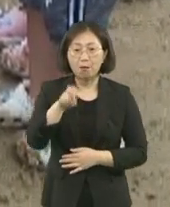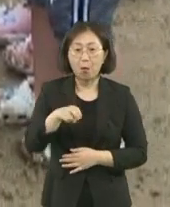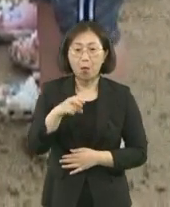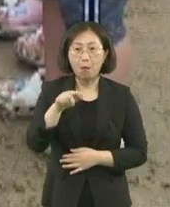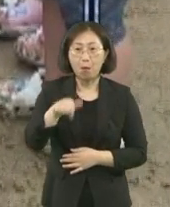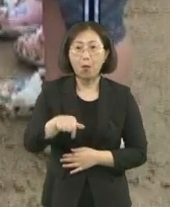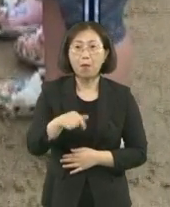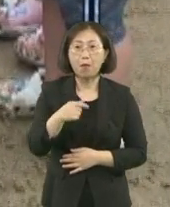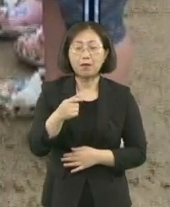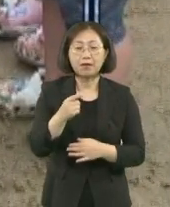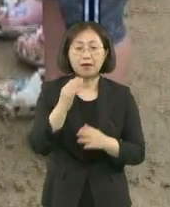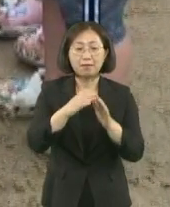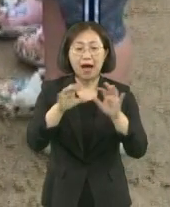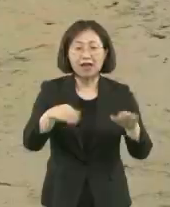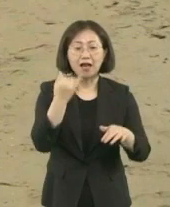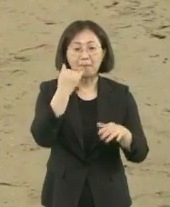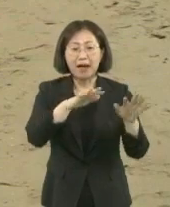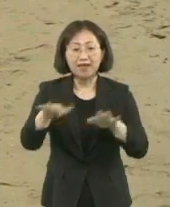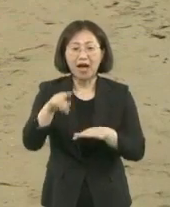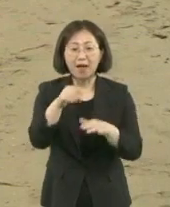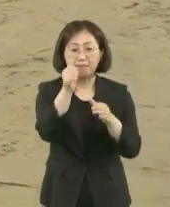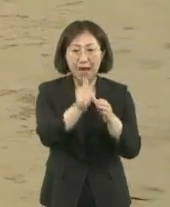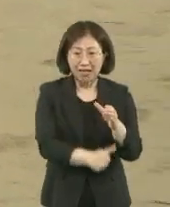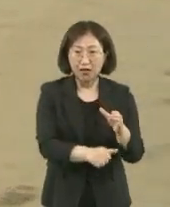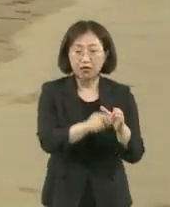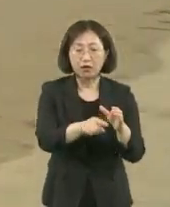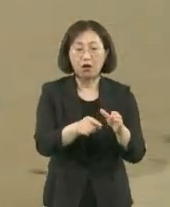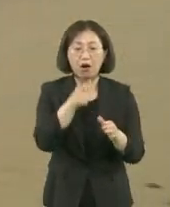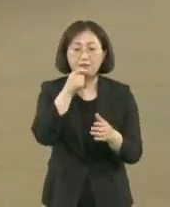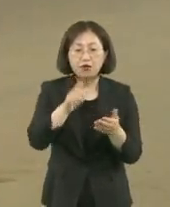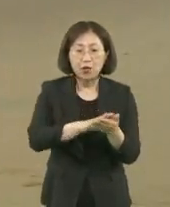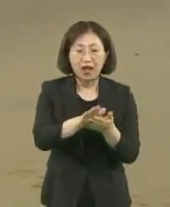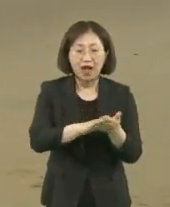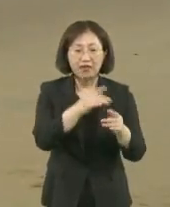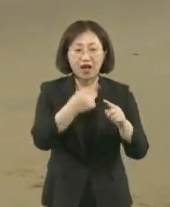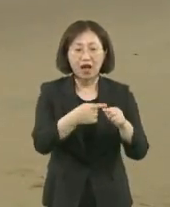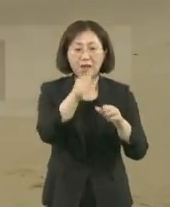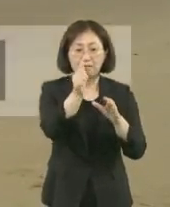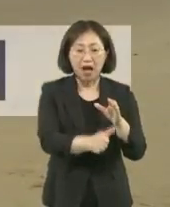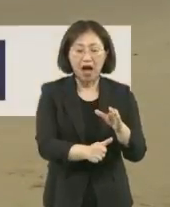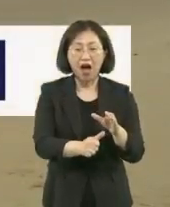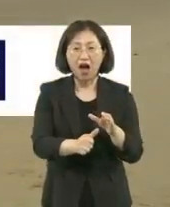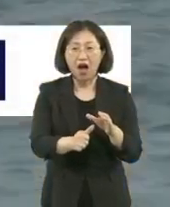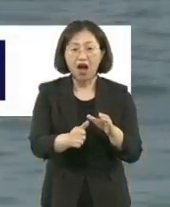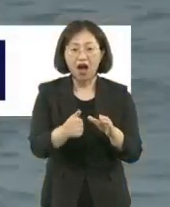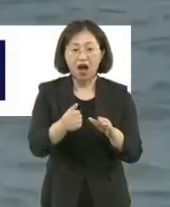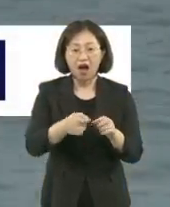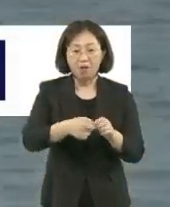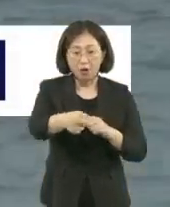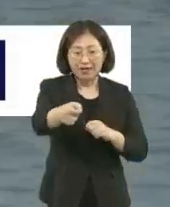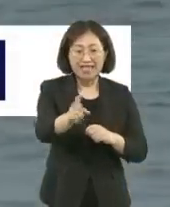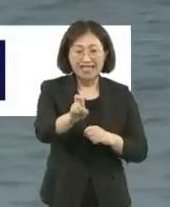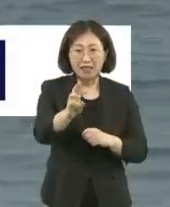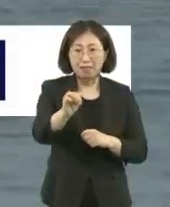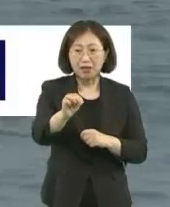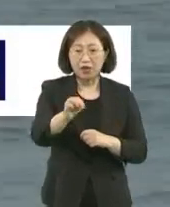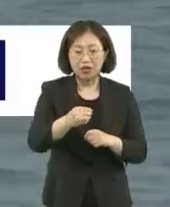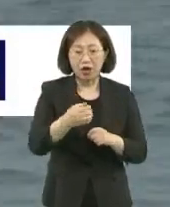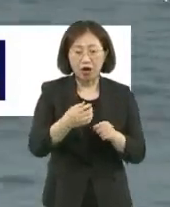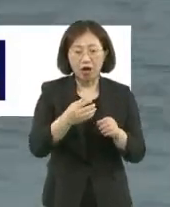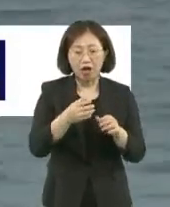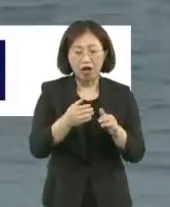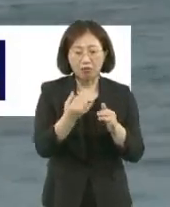건 지난 18일 오후 5시쯤. 물놀이를 하다 물에 빠져 해안과 20m 떨어진 곳에서 의식을 잃은 채